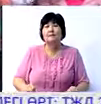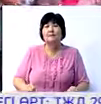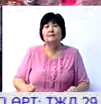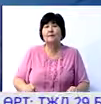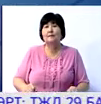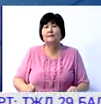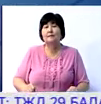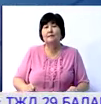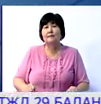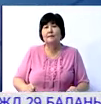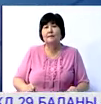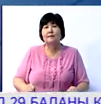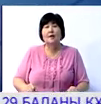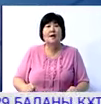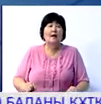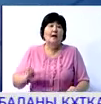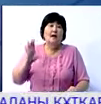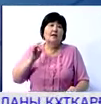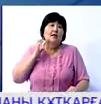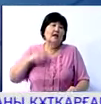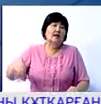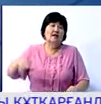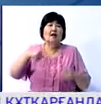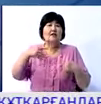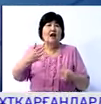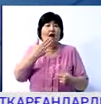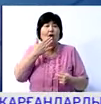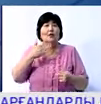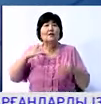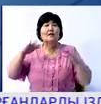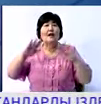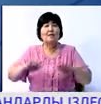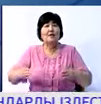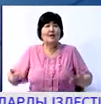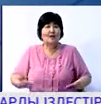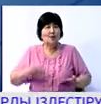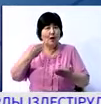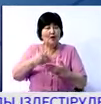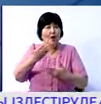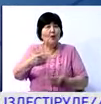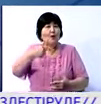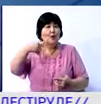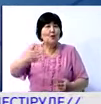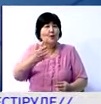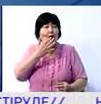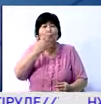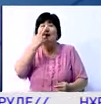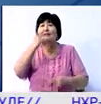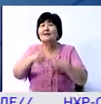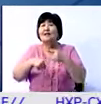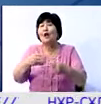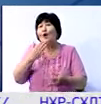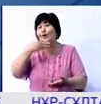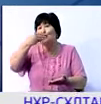ауданынан. Сыр елі сан ұлтқа саялы мекен болған қасиетті өңір. Мұнда өзге ұлт өкілдерінің салт-дәстүрі,